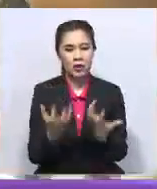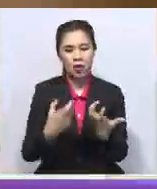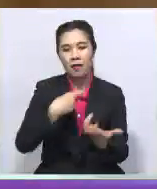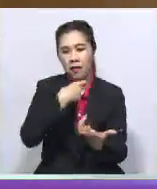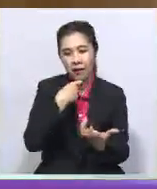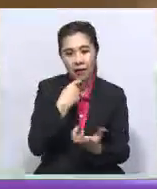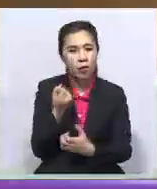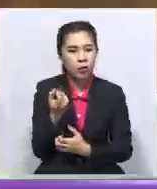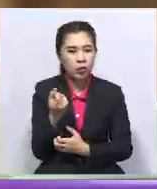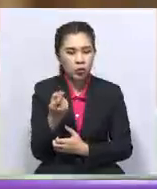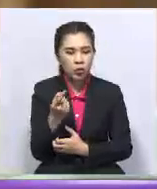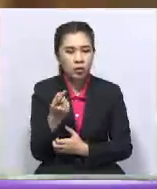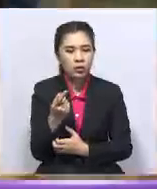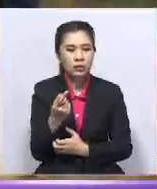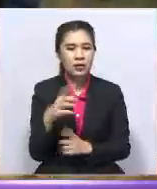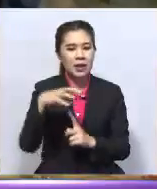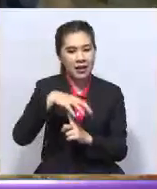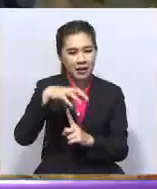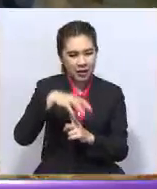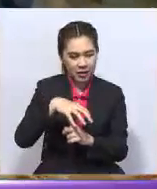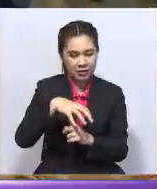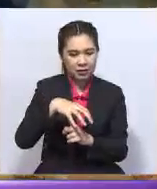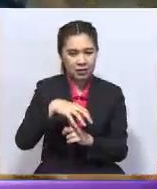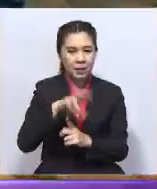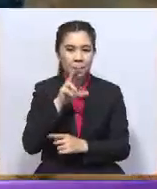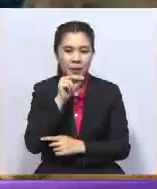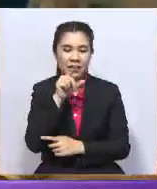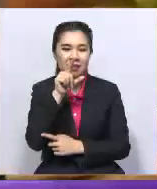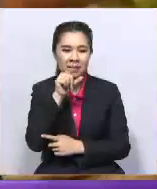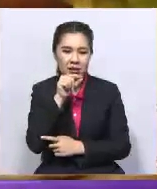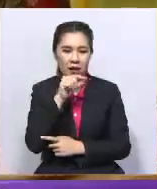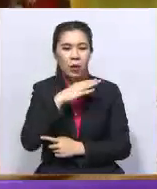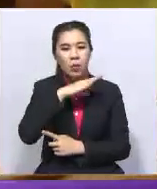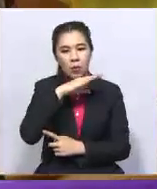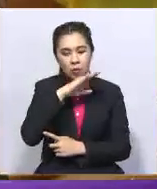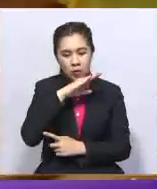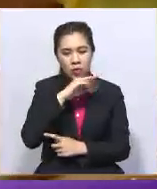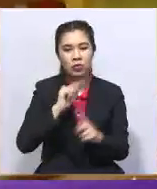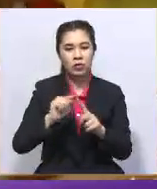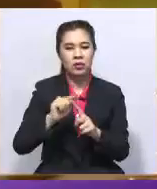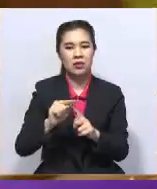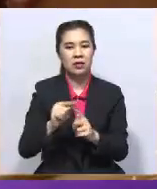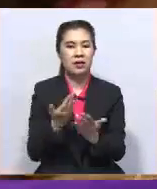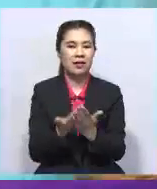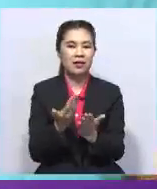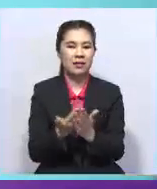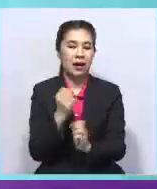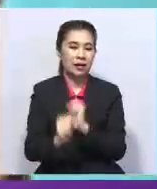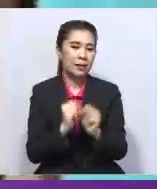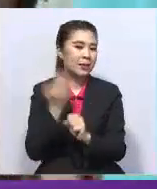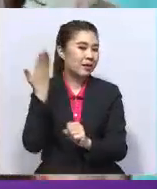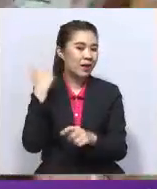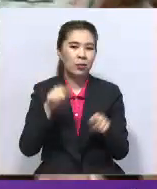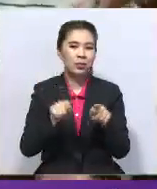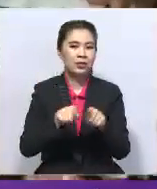หารสดอย่างเผ็ดหอมกระเพาะปลาเป็ดไก่เนื้อหมูส่วนใหญ่ราคาทรงตัวไม่ต่างจากปีที่แล้ว